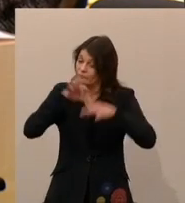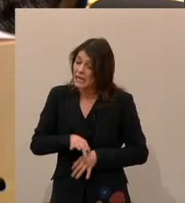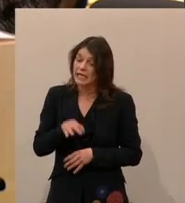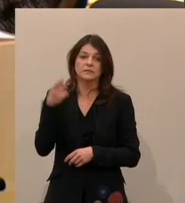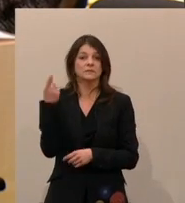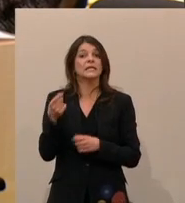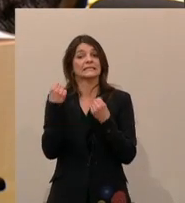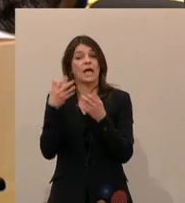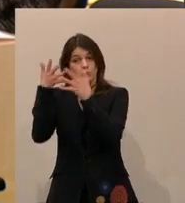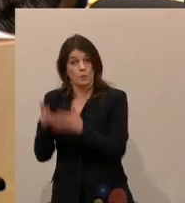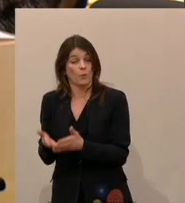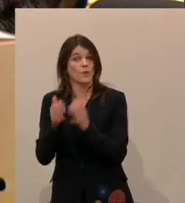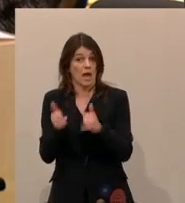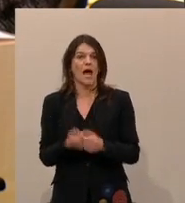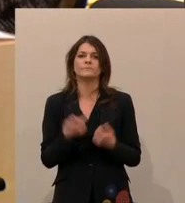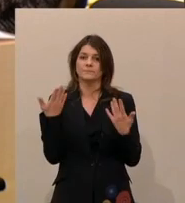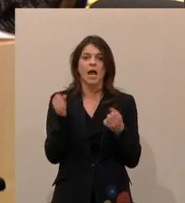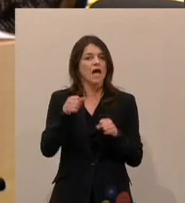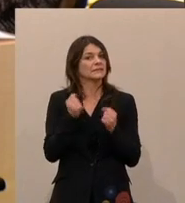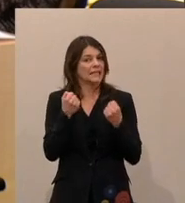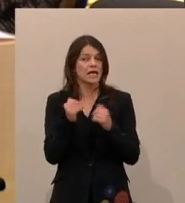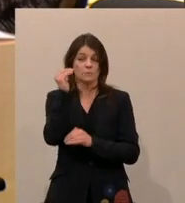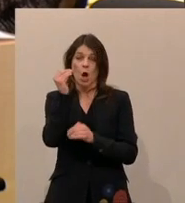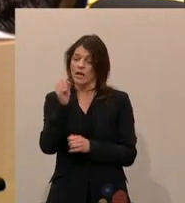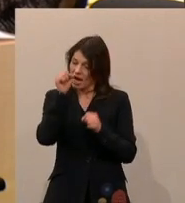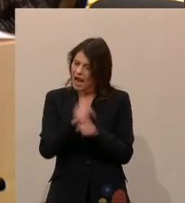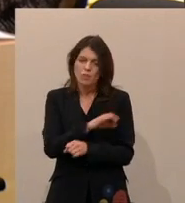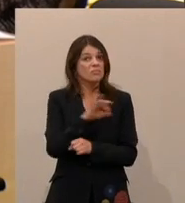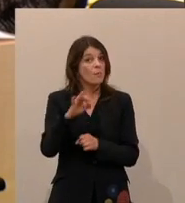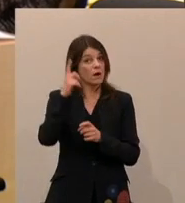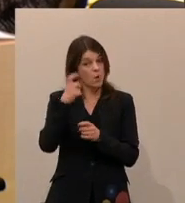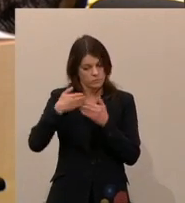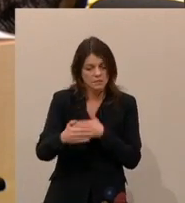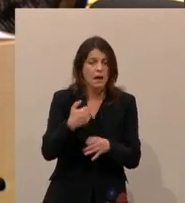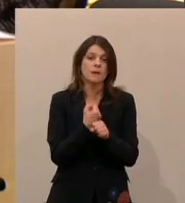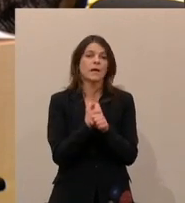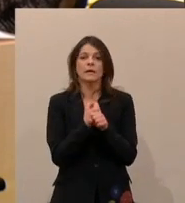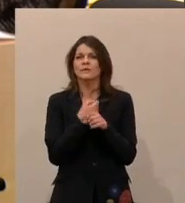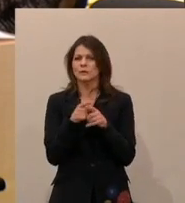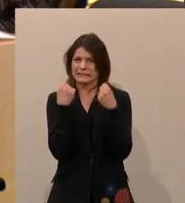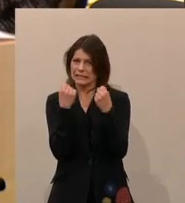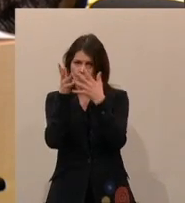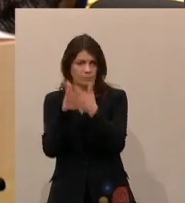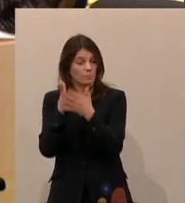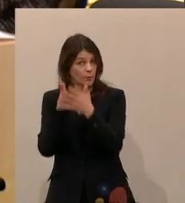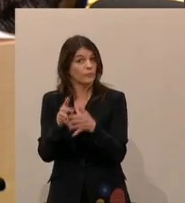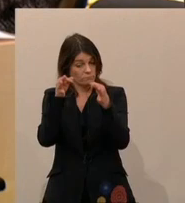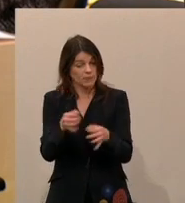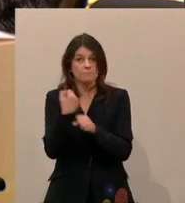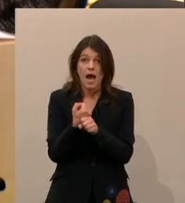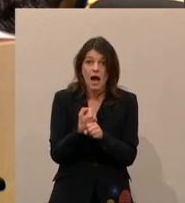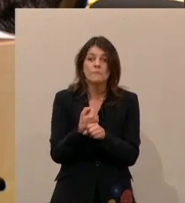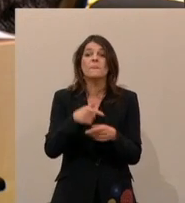obligatorische Sicherheitsüberprüfung handelt, kann die Sicherheitsbehörde nur dann tätig werden und eine Sicherheitsüberprüfung